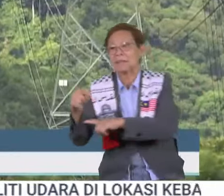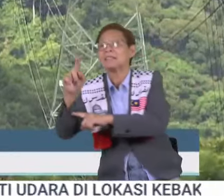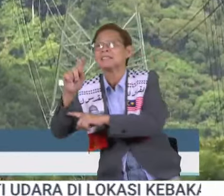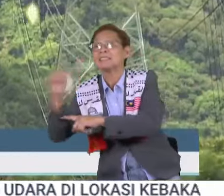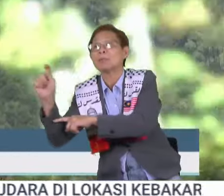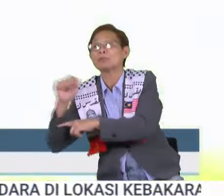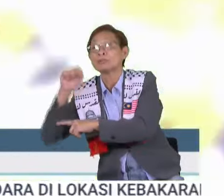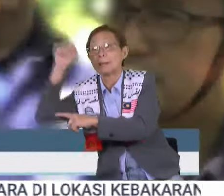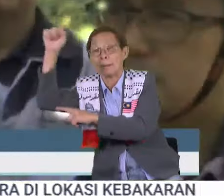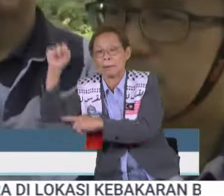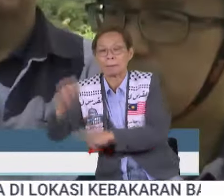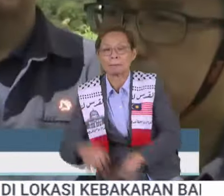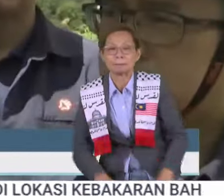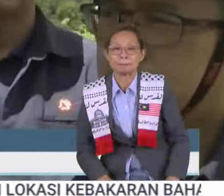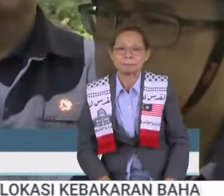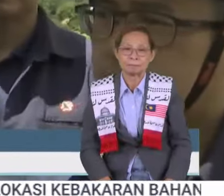Sabah.